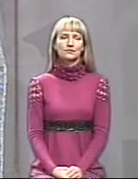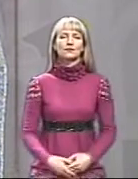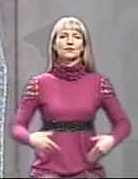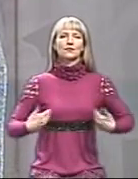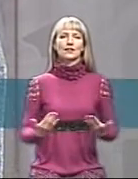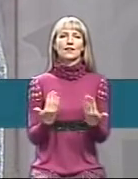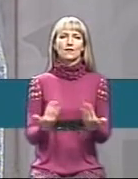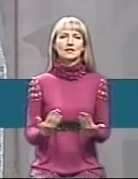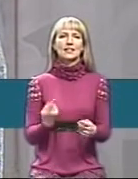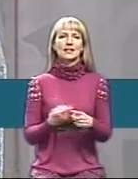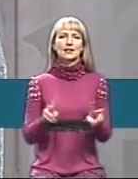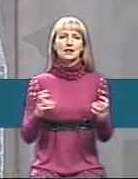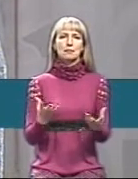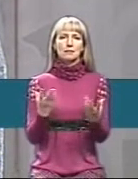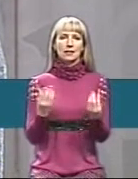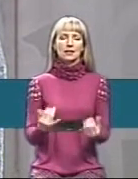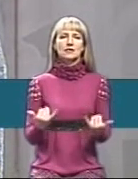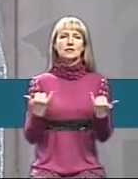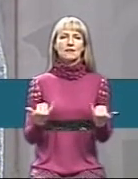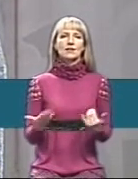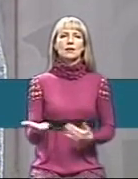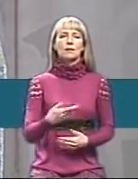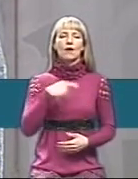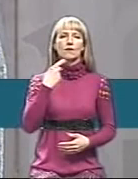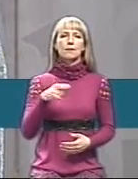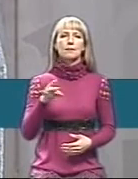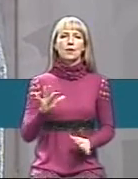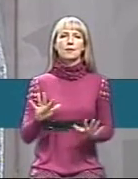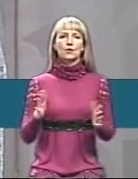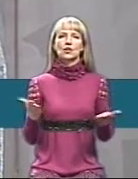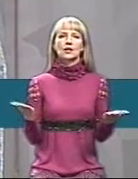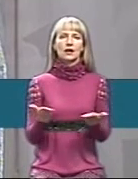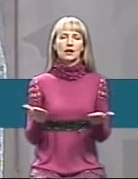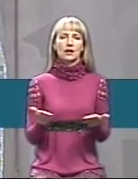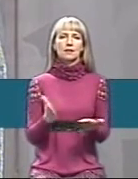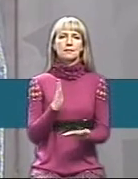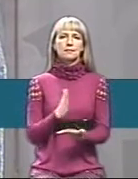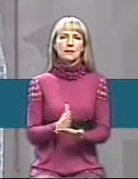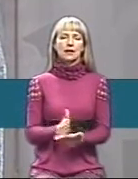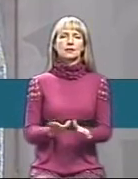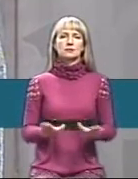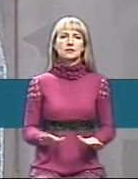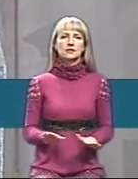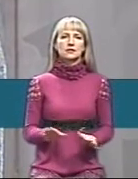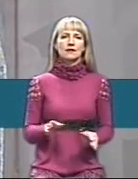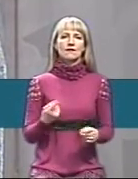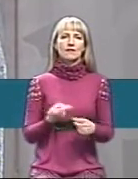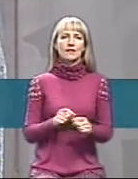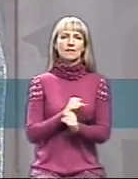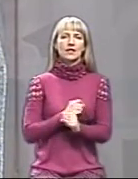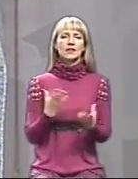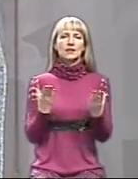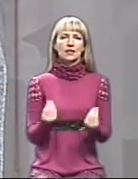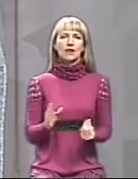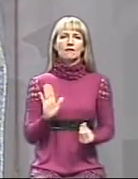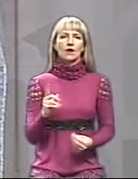Вітаю вас, це «Тема дня». Сьогодні ми говоритимемо про подію, яка мала місце у ці вихідні в